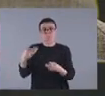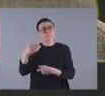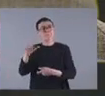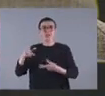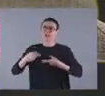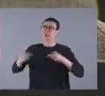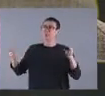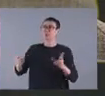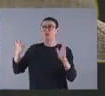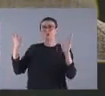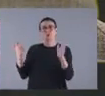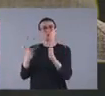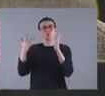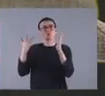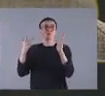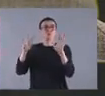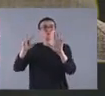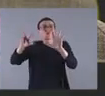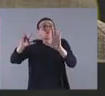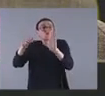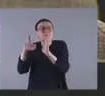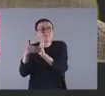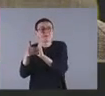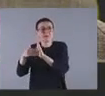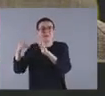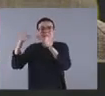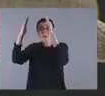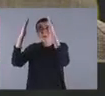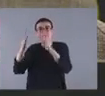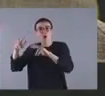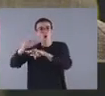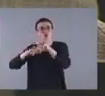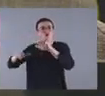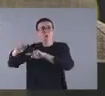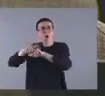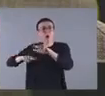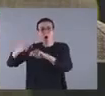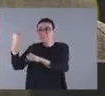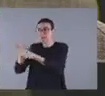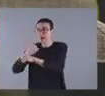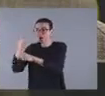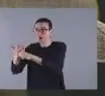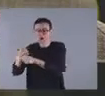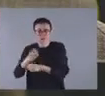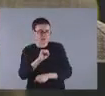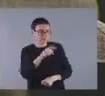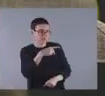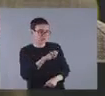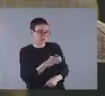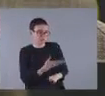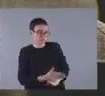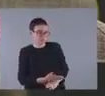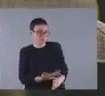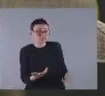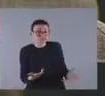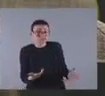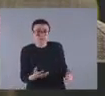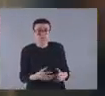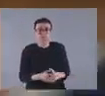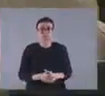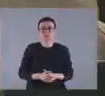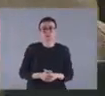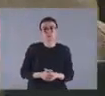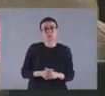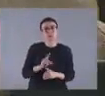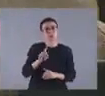an. Cet outil n'est pas à la hauteur, et ce n'est pas une question de sérieux, c'est plutôt une question d'ambition. La convention de partenariat indique que la